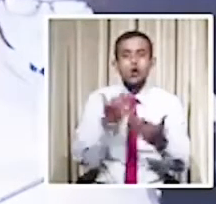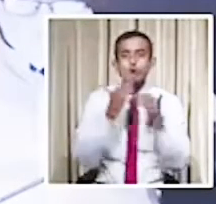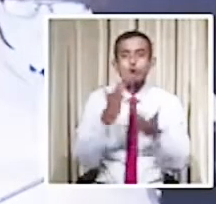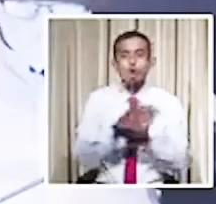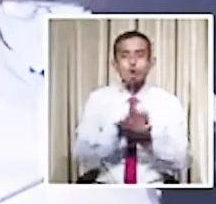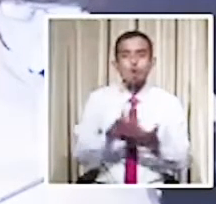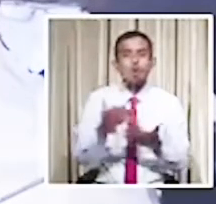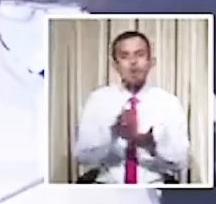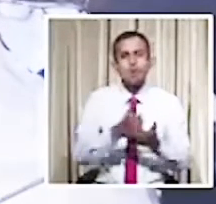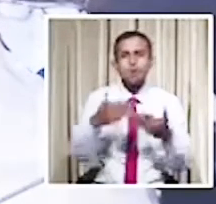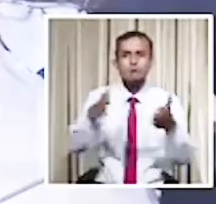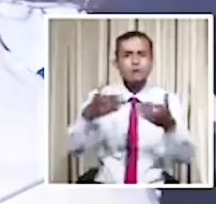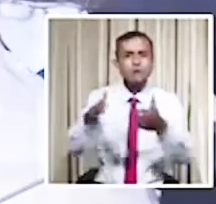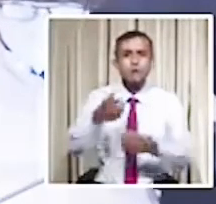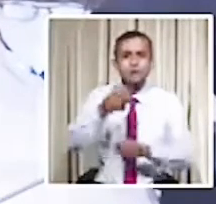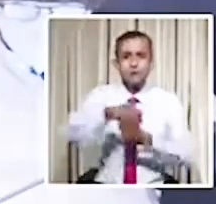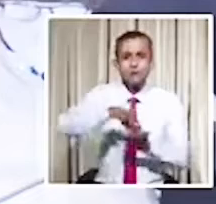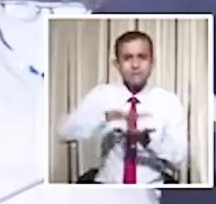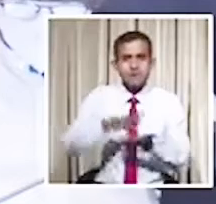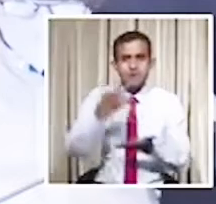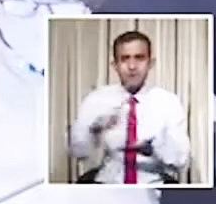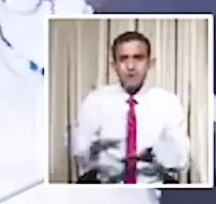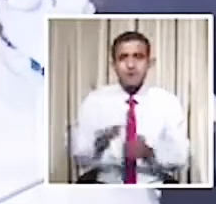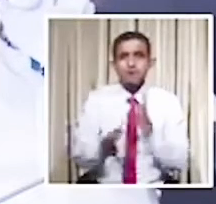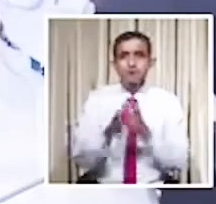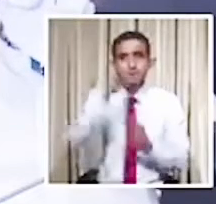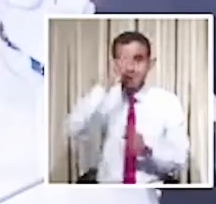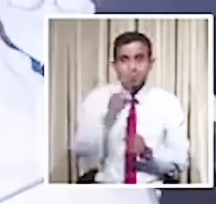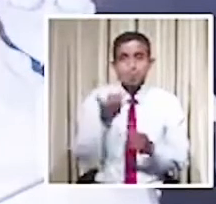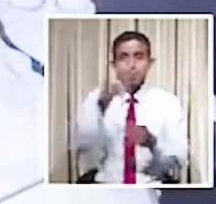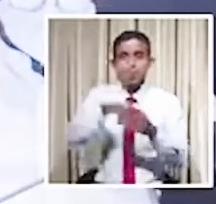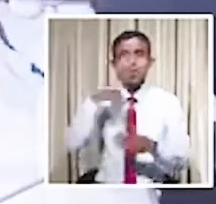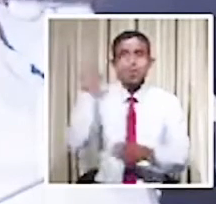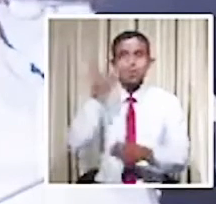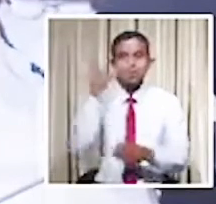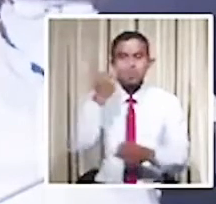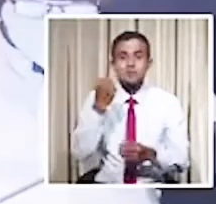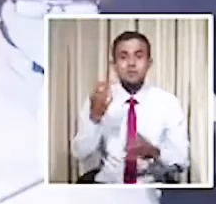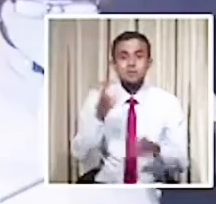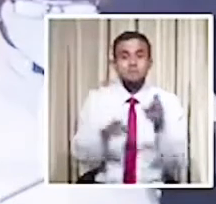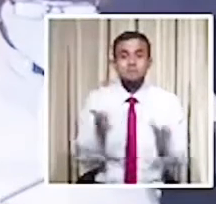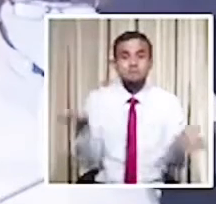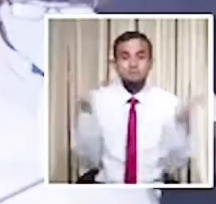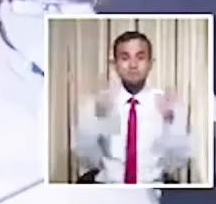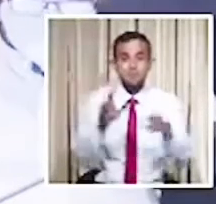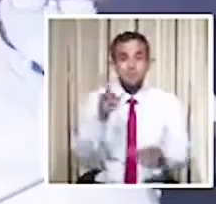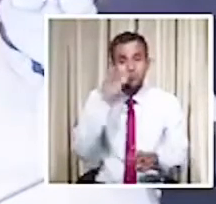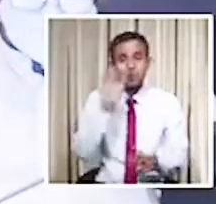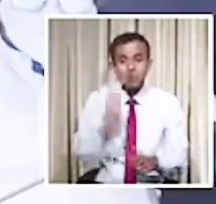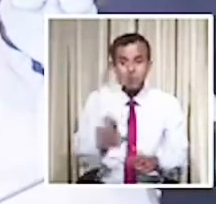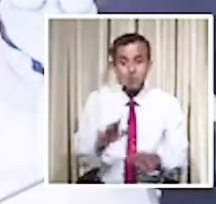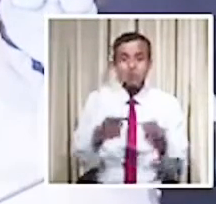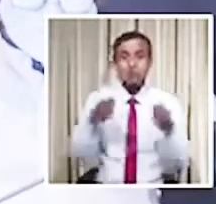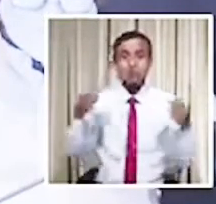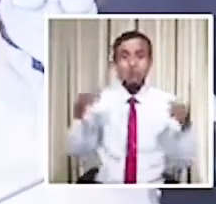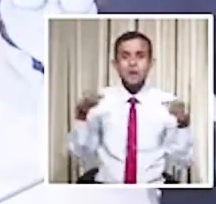திறப்பதற்கு அரசாங்கம் நடவடிக்கை எடுத்துள்ளது. ஜனாதிபதி பங்கேற்ற கூட்டங்களில் மக்கள் கூட்டம் கூடியிருப்பதை நாங்கள் அவதானித்தோம். ஆனால் எதிர்க்கட்சி இவ்வாறான